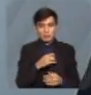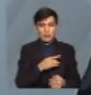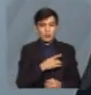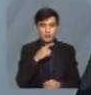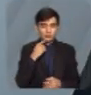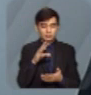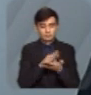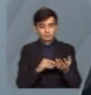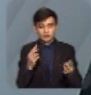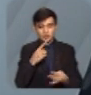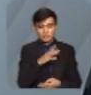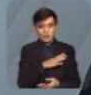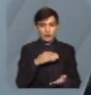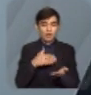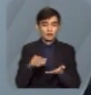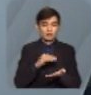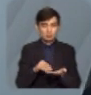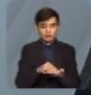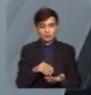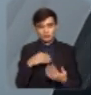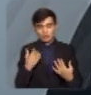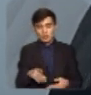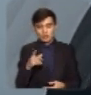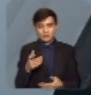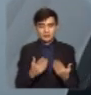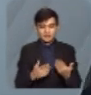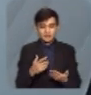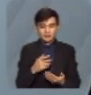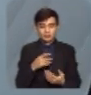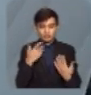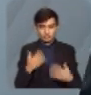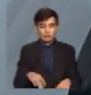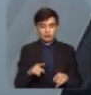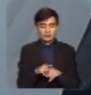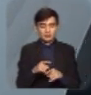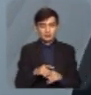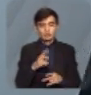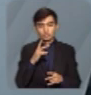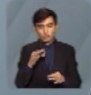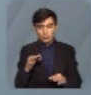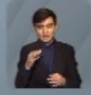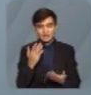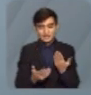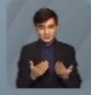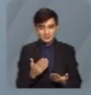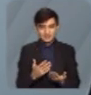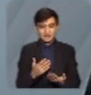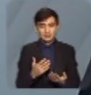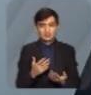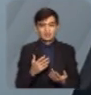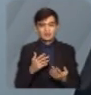не согласен. Все, он за себя как бы открестился, все. Но если